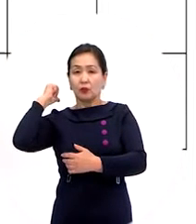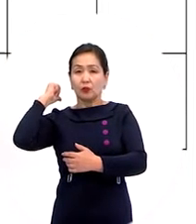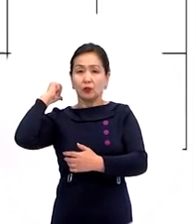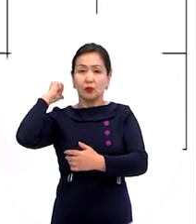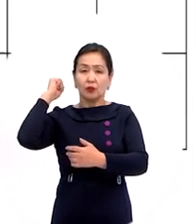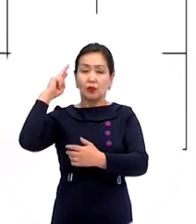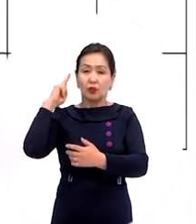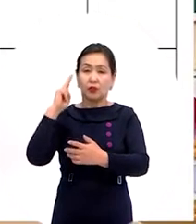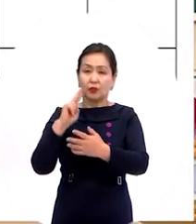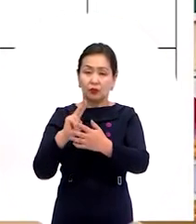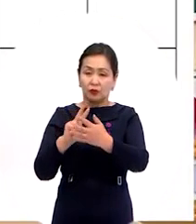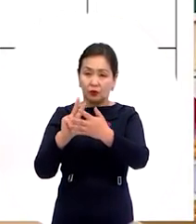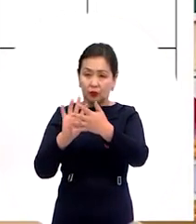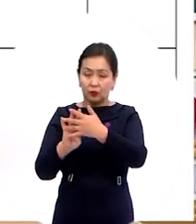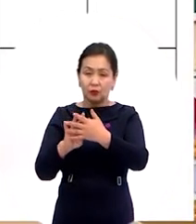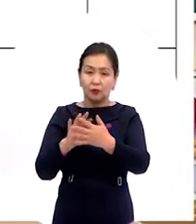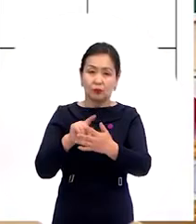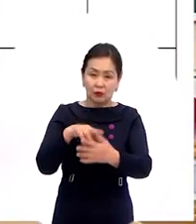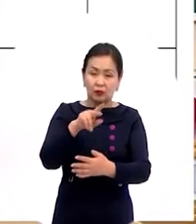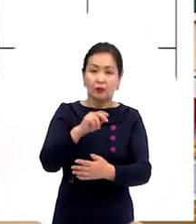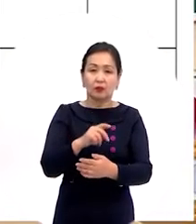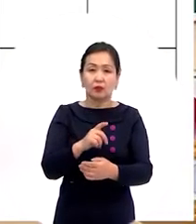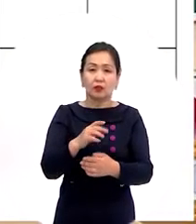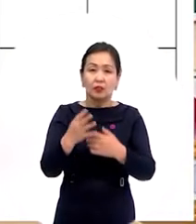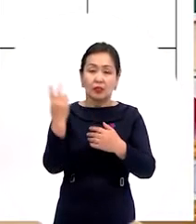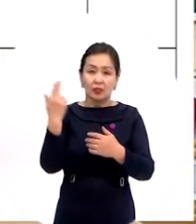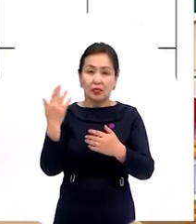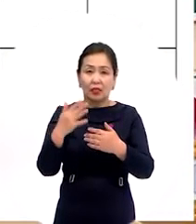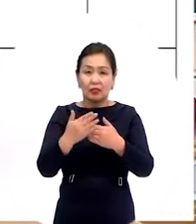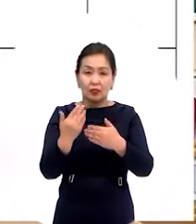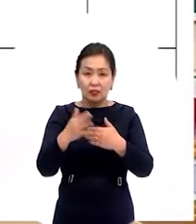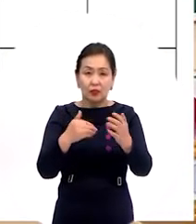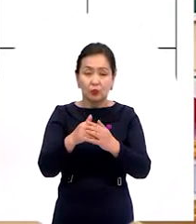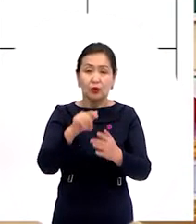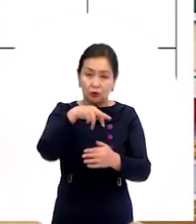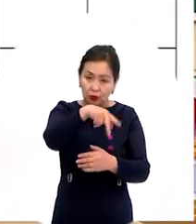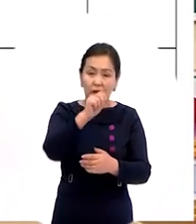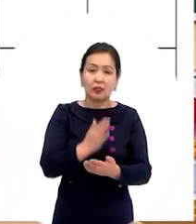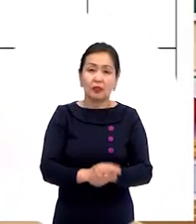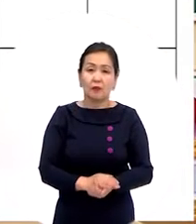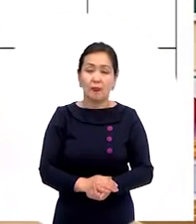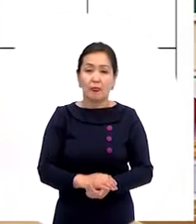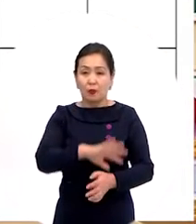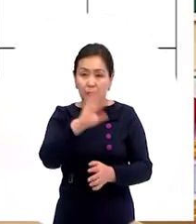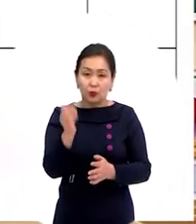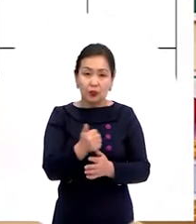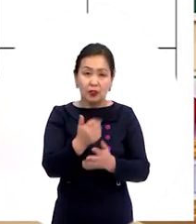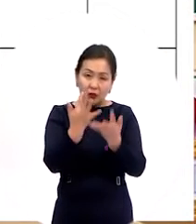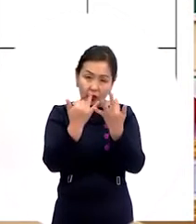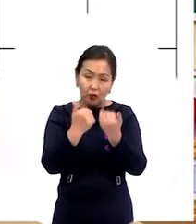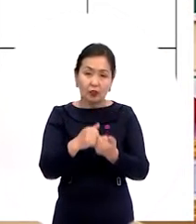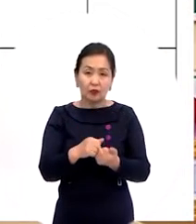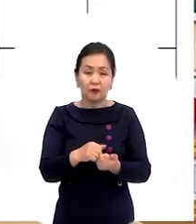зүгт 2 нүд алхаж хүрэх юм байна. За бүгдээрээ тооцоолъё. За одоо